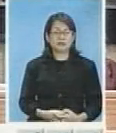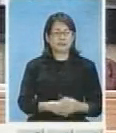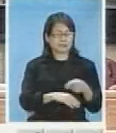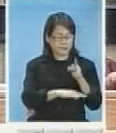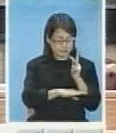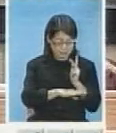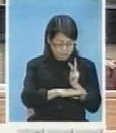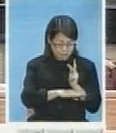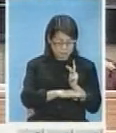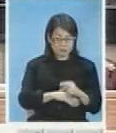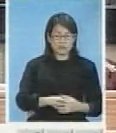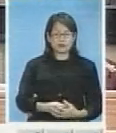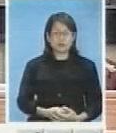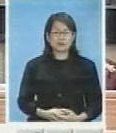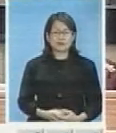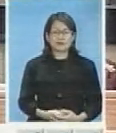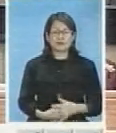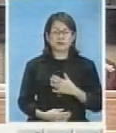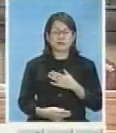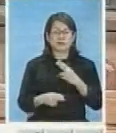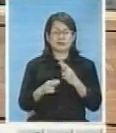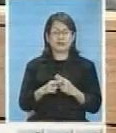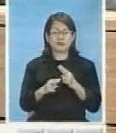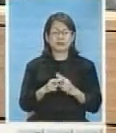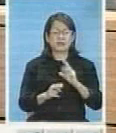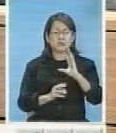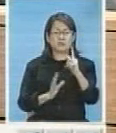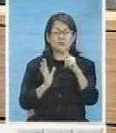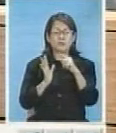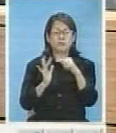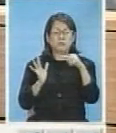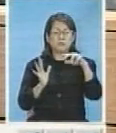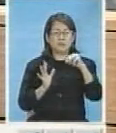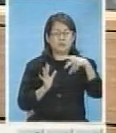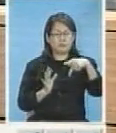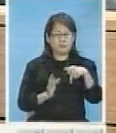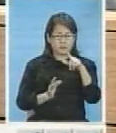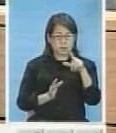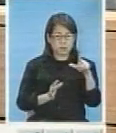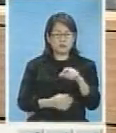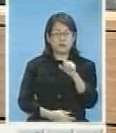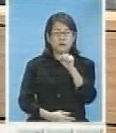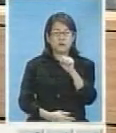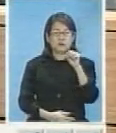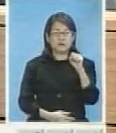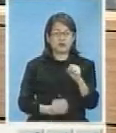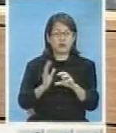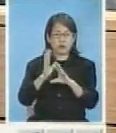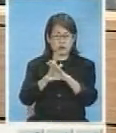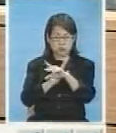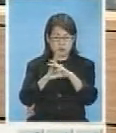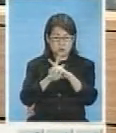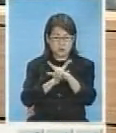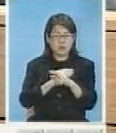กราบเรียนท่านประธานที่เคารพกระผมนายชุมพลจุลศัยสมาชิกสภาผู้แทนราษฎรจังหวัดชุมพรพรรคประชา